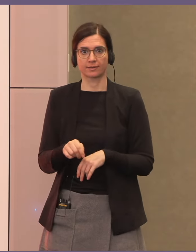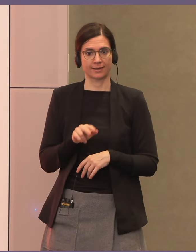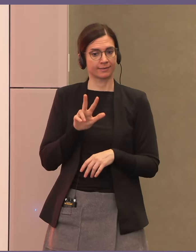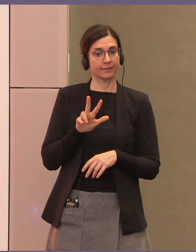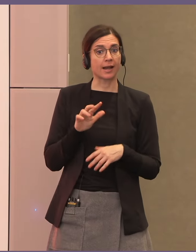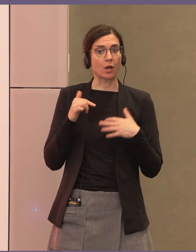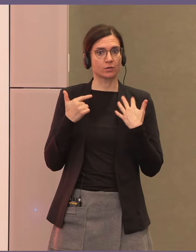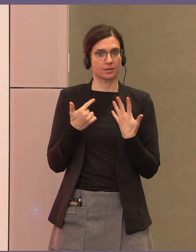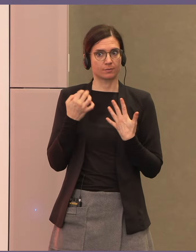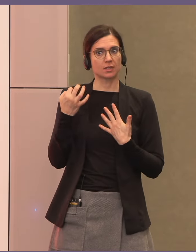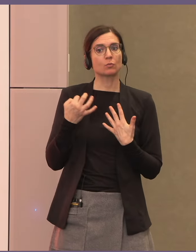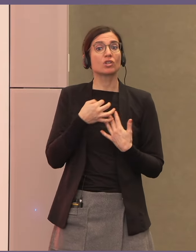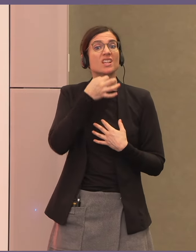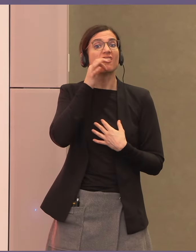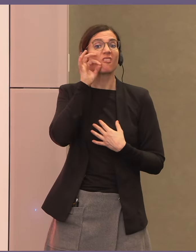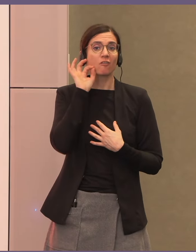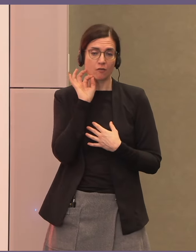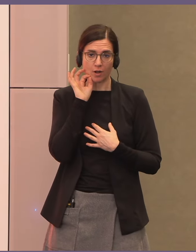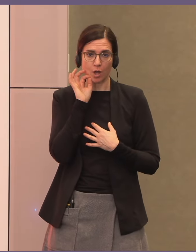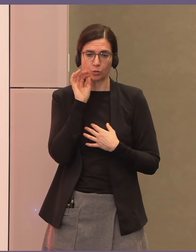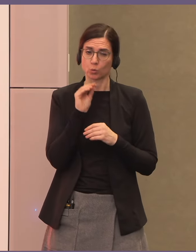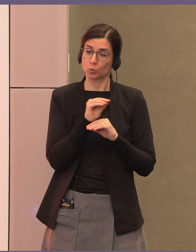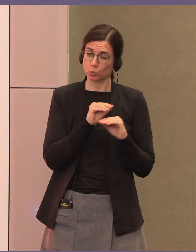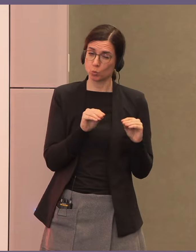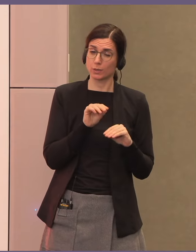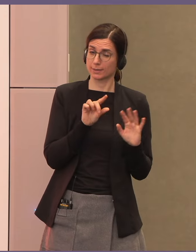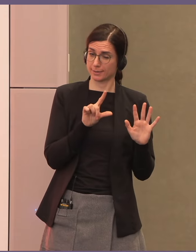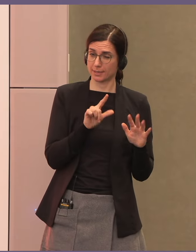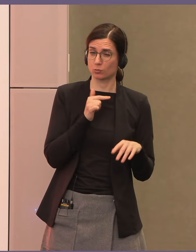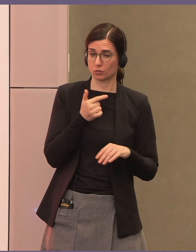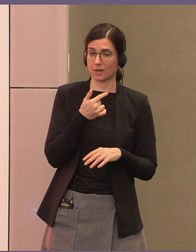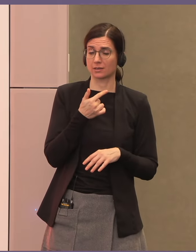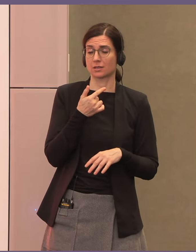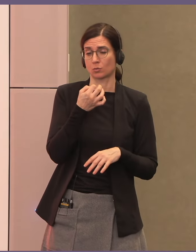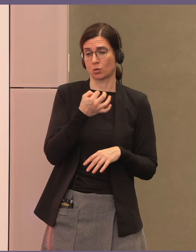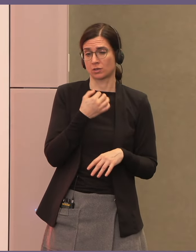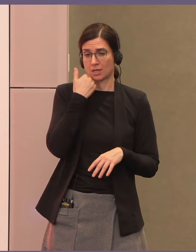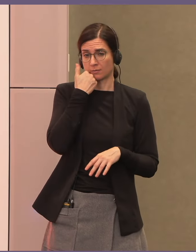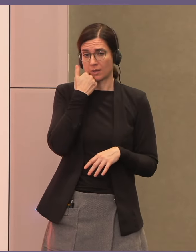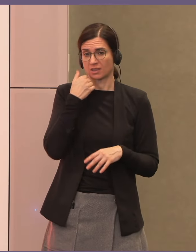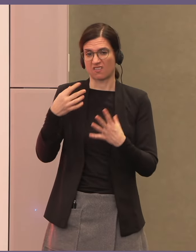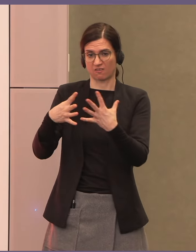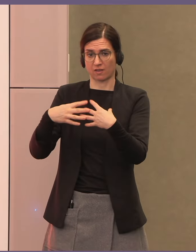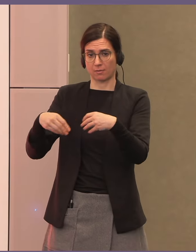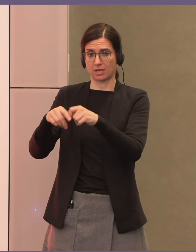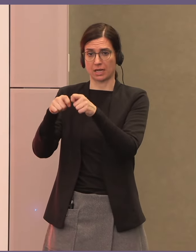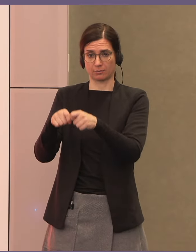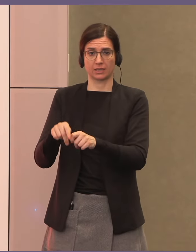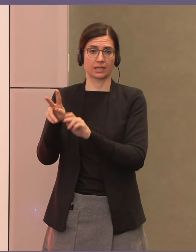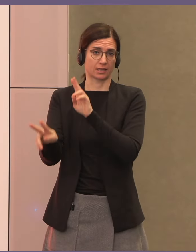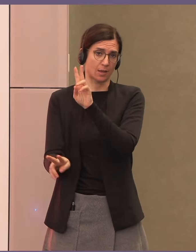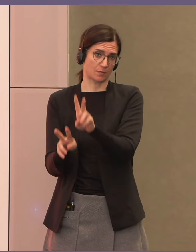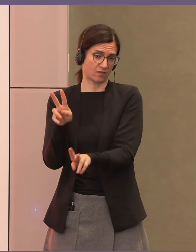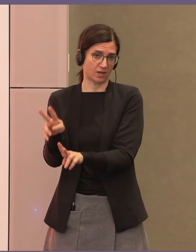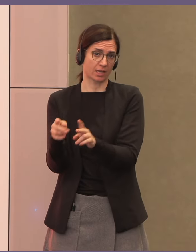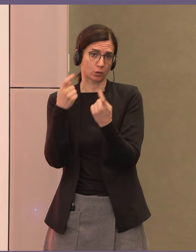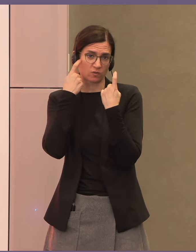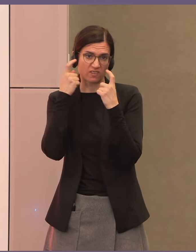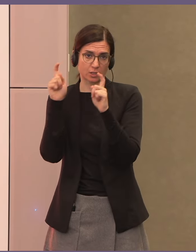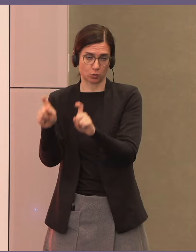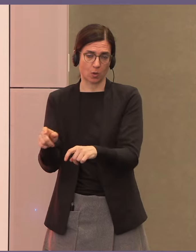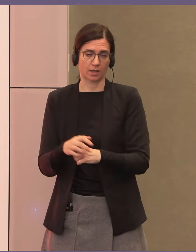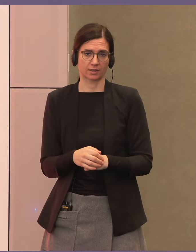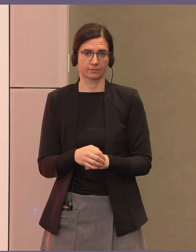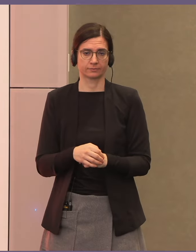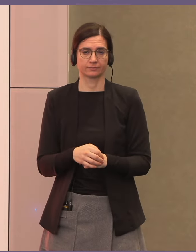% Frauen und 27% Männer, die ihre Angehörigen pflegten. Die meisten pflegenden